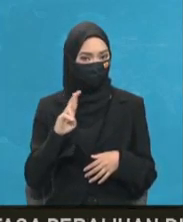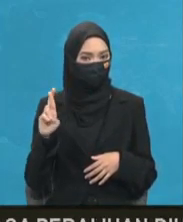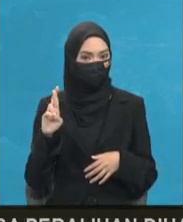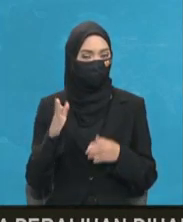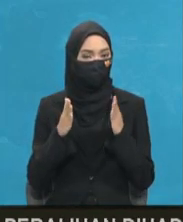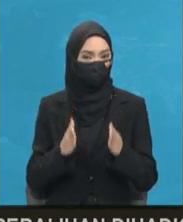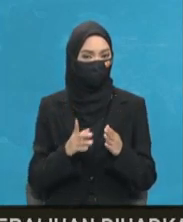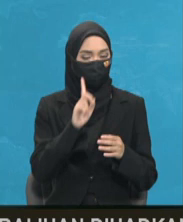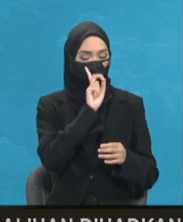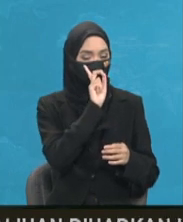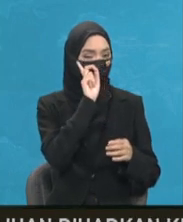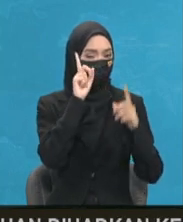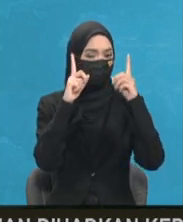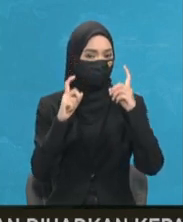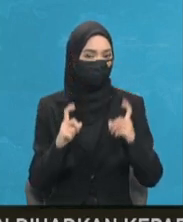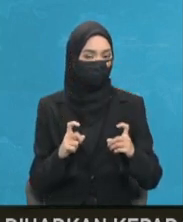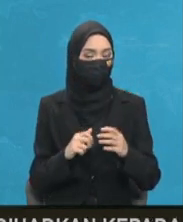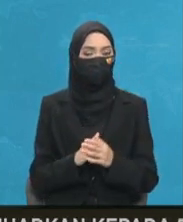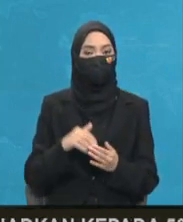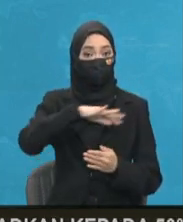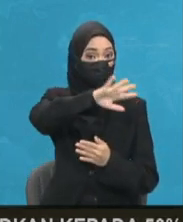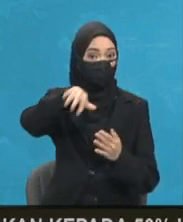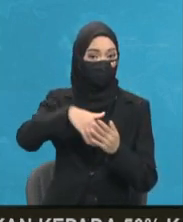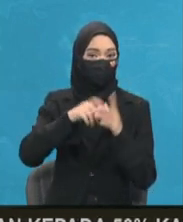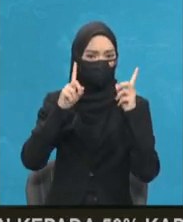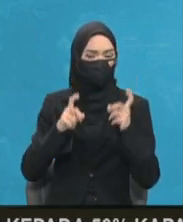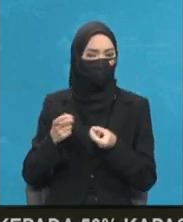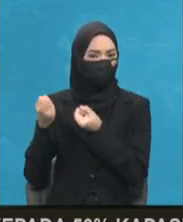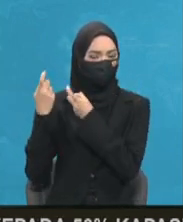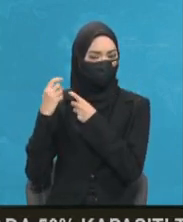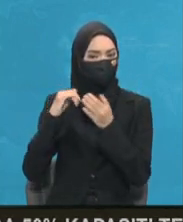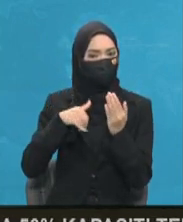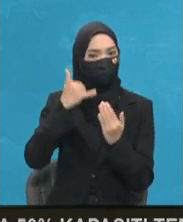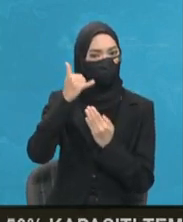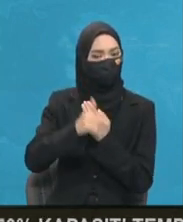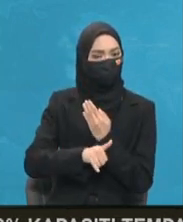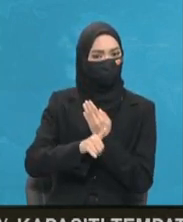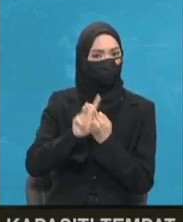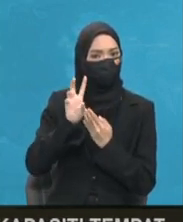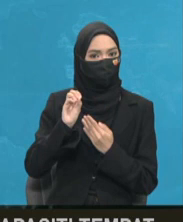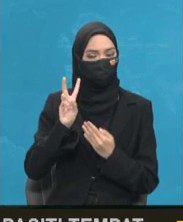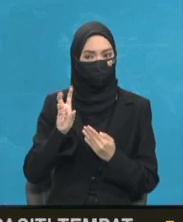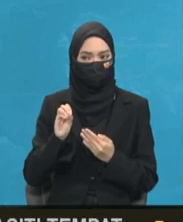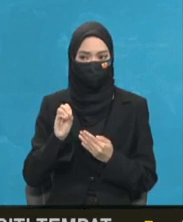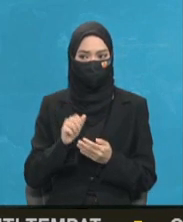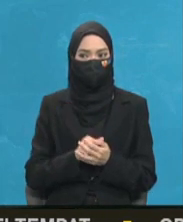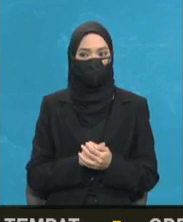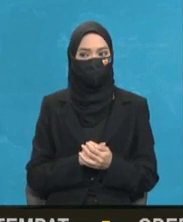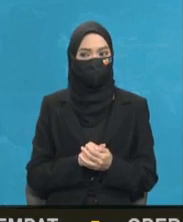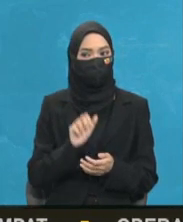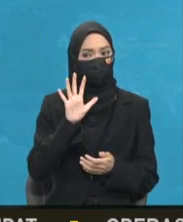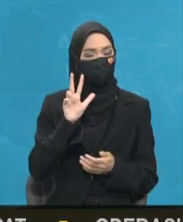yang membawa jumlah keseluruhan hujan makmal dijalankan sejak Jenderal 2020 kepada 530